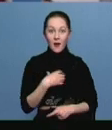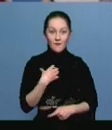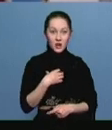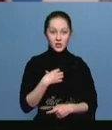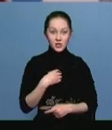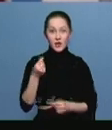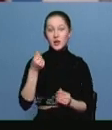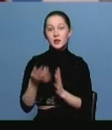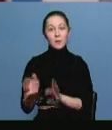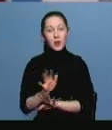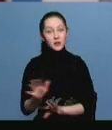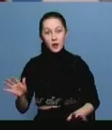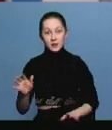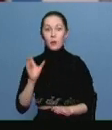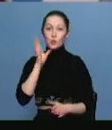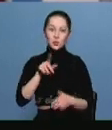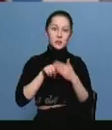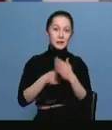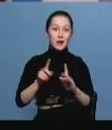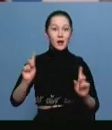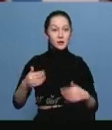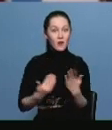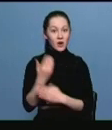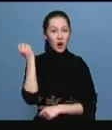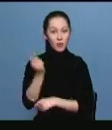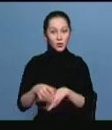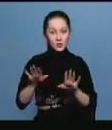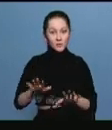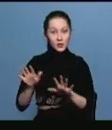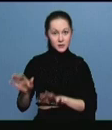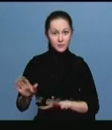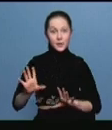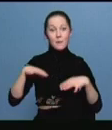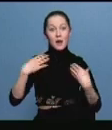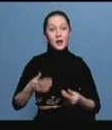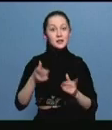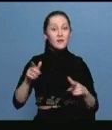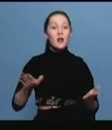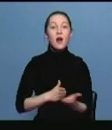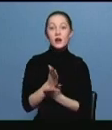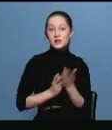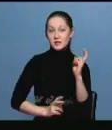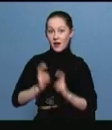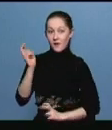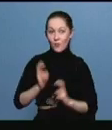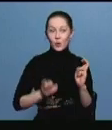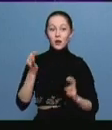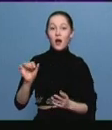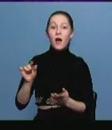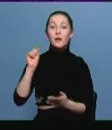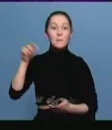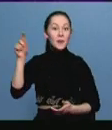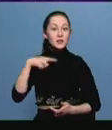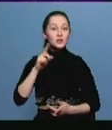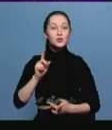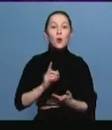уйдут, деньги будут целевым образом потрачены на создание новых рабочих мест. Поздравляя заводчан с юбилеем, глава Удмуртии отметил, что главное достояние завода